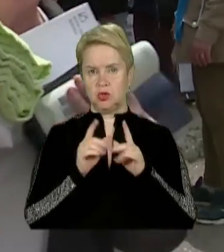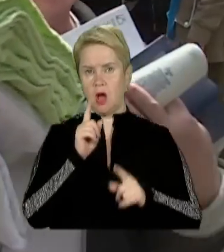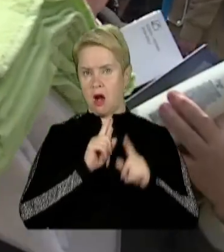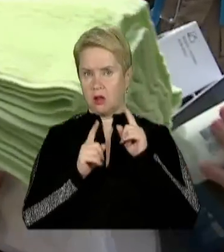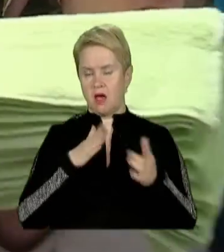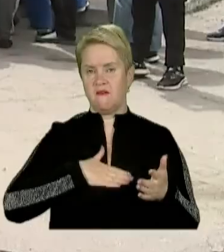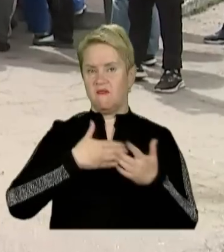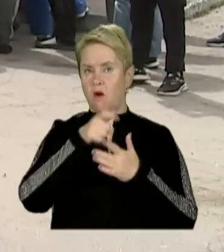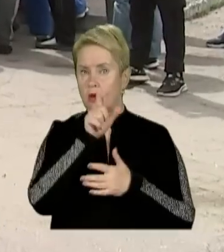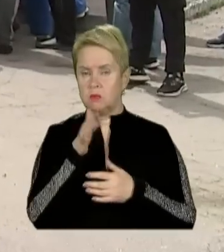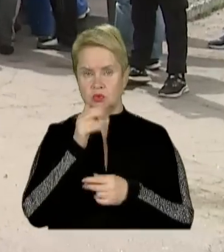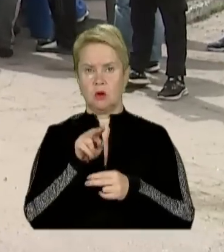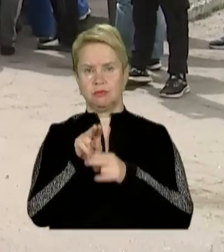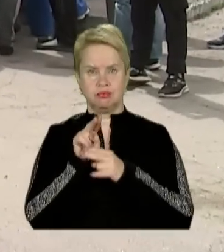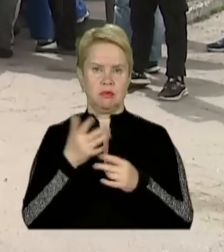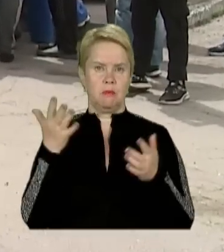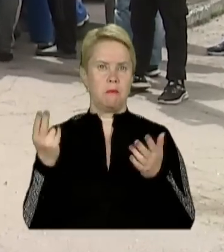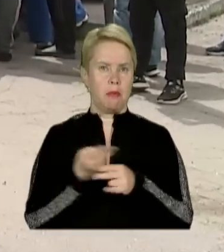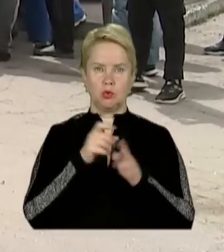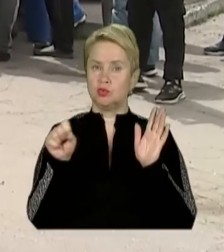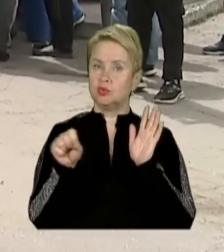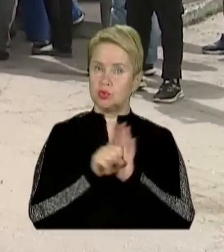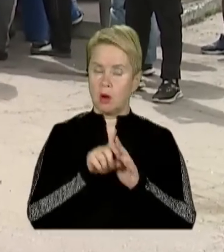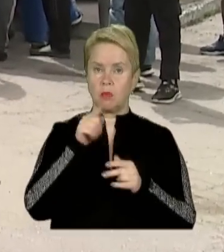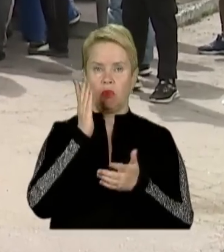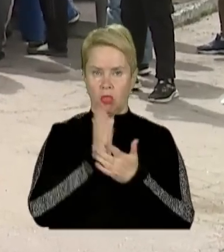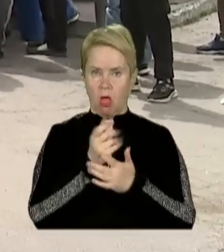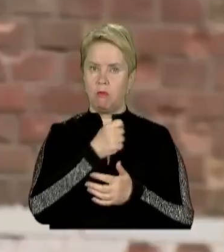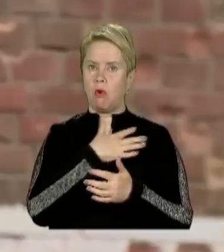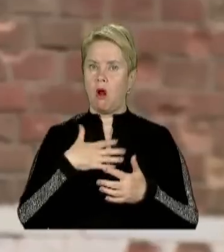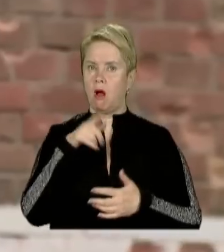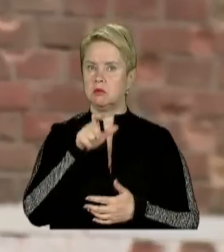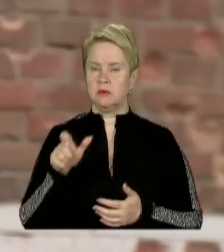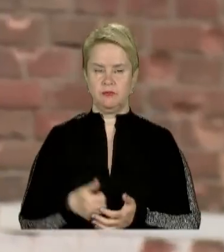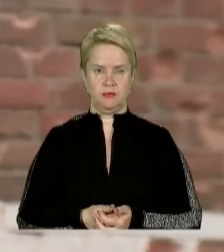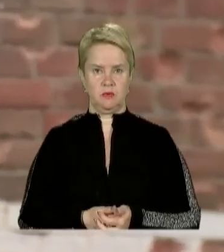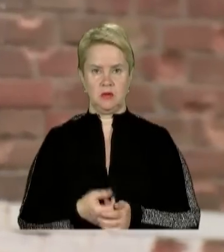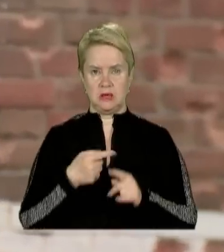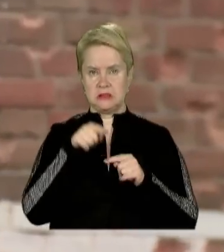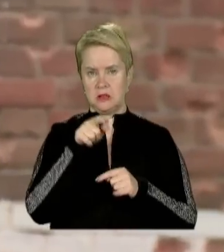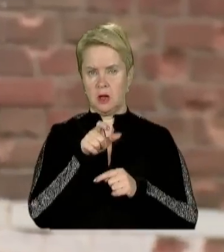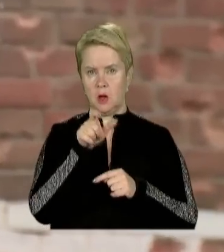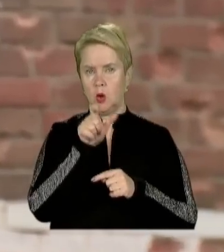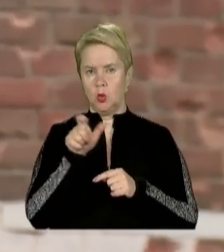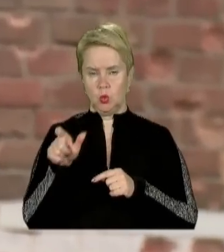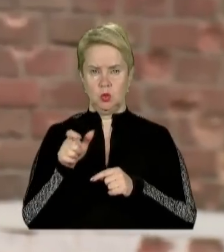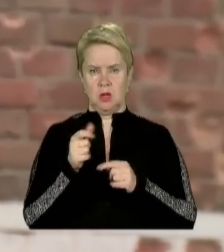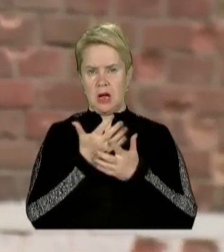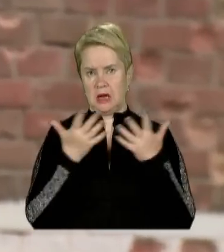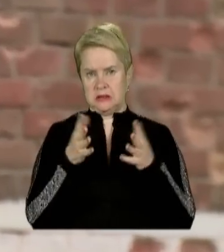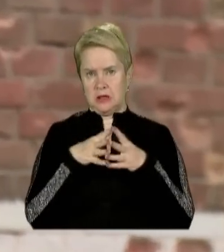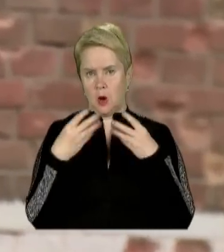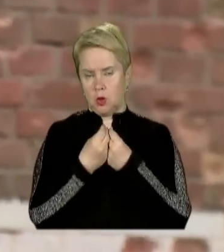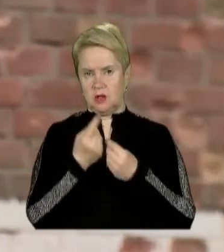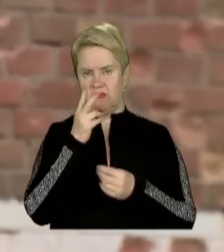та волонтери. Під час атаки обійшлося без жертв, проте є поранені. Один Це люди з різних родин, дві